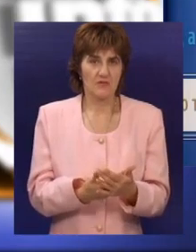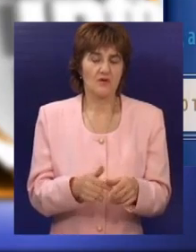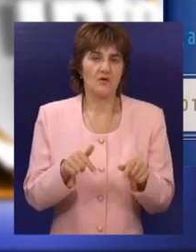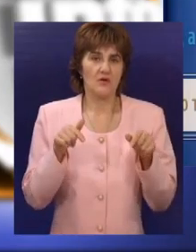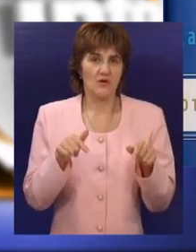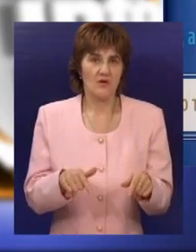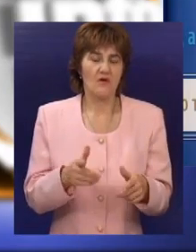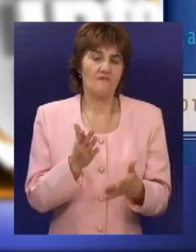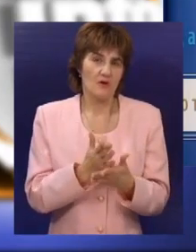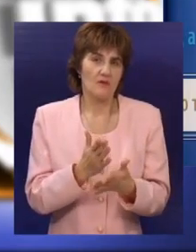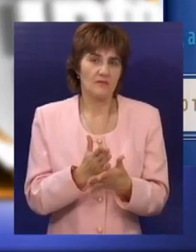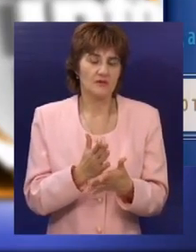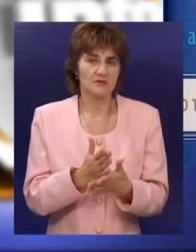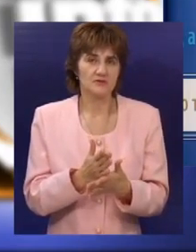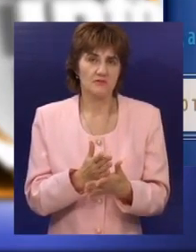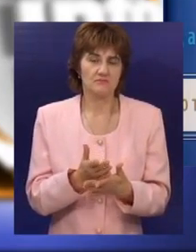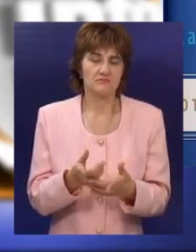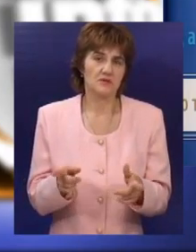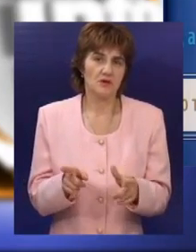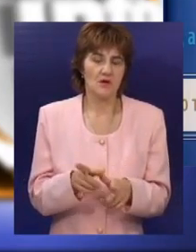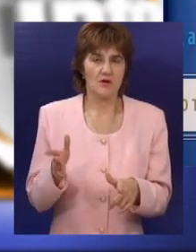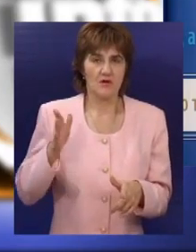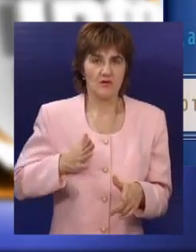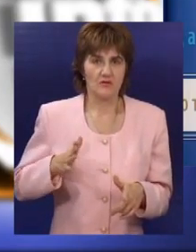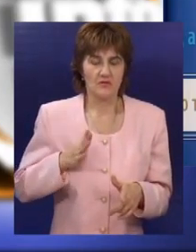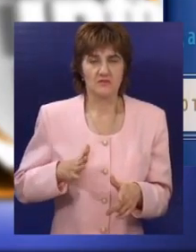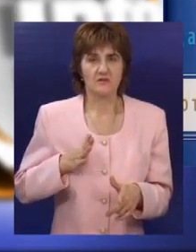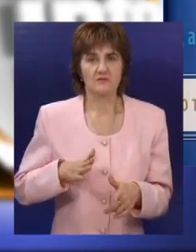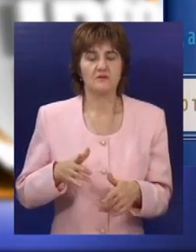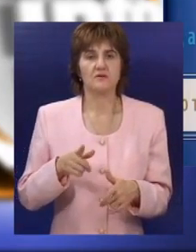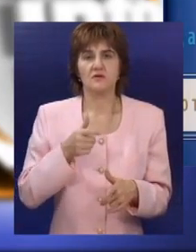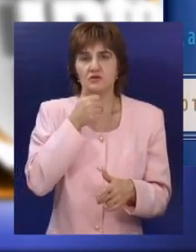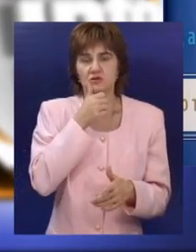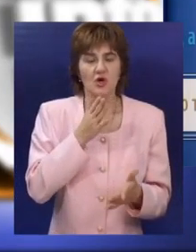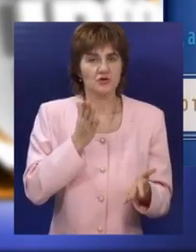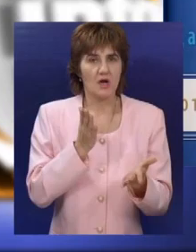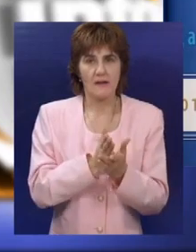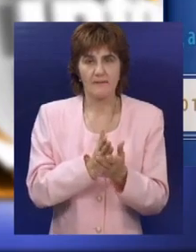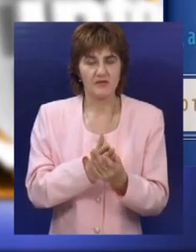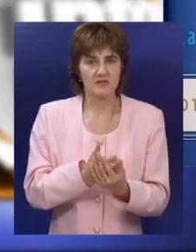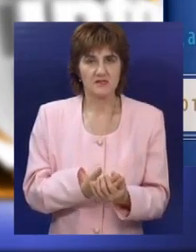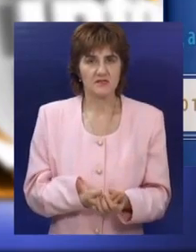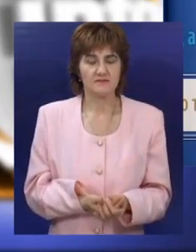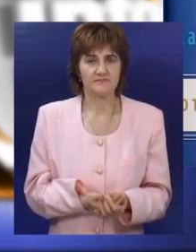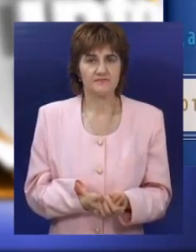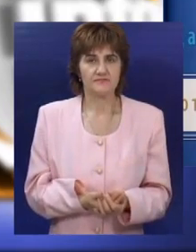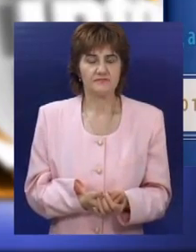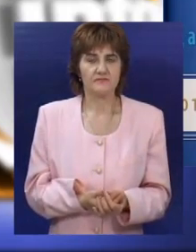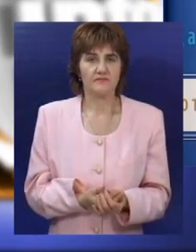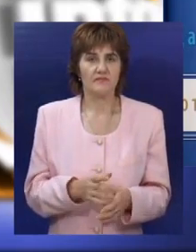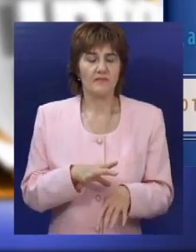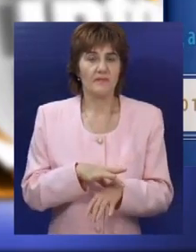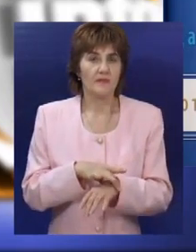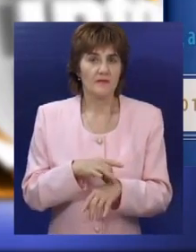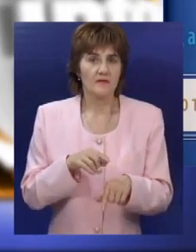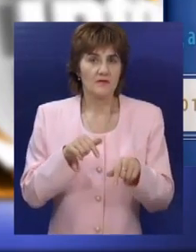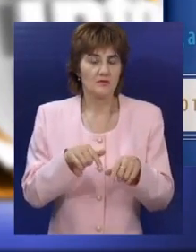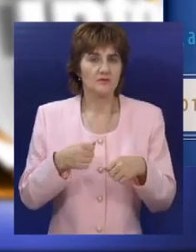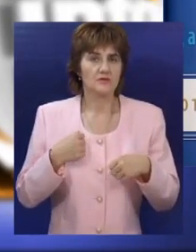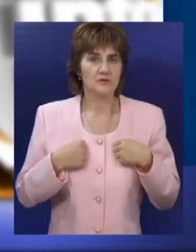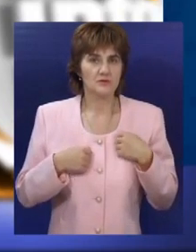detaljnije u svom sadržaju, nešto što će biti nova atrakcija, nešto što će biti zanimljivo